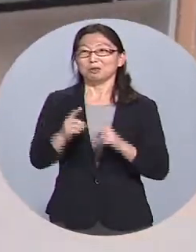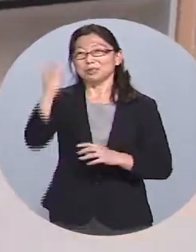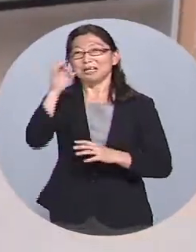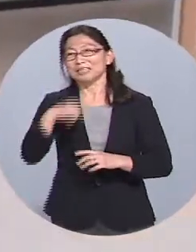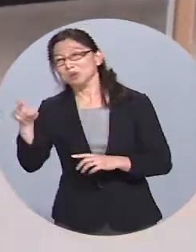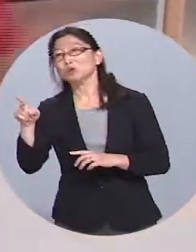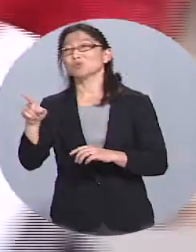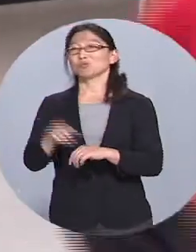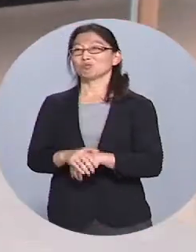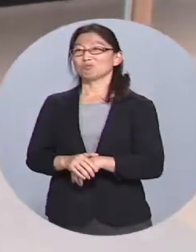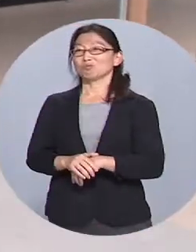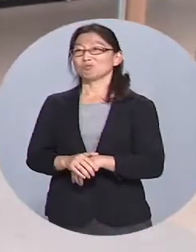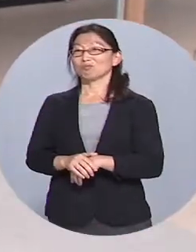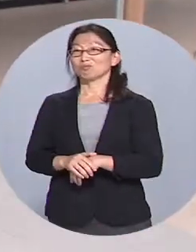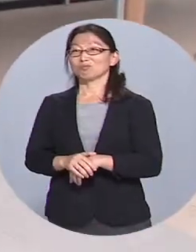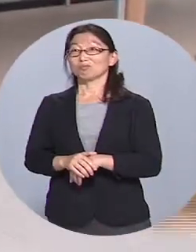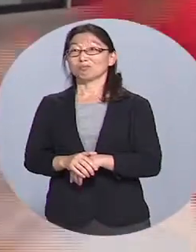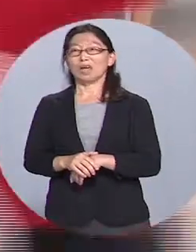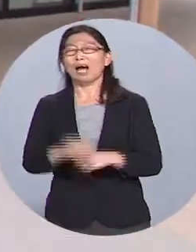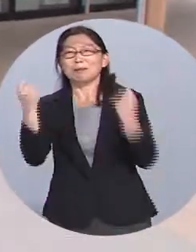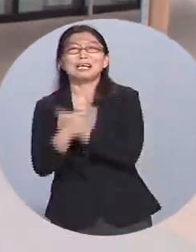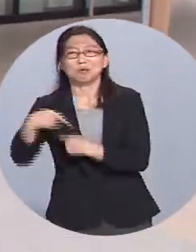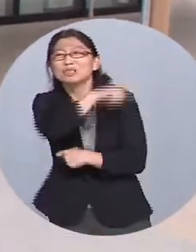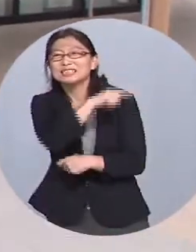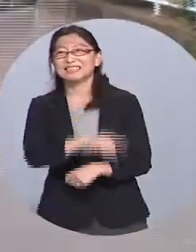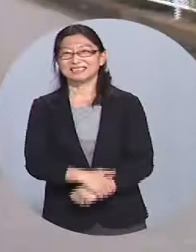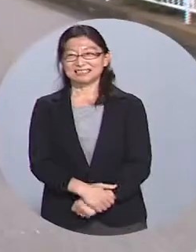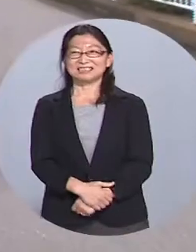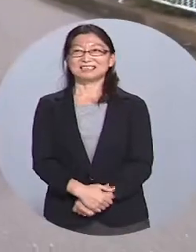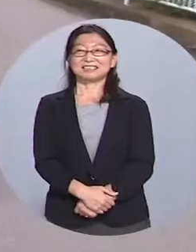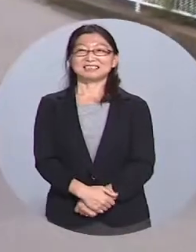と思います。間違えた、こっちだ。